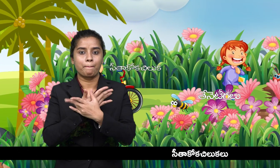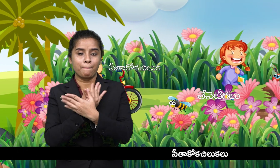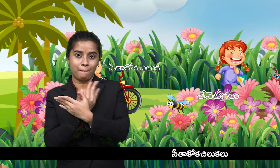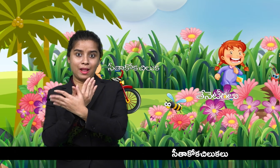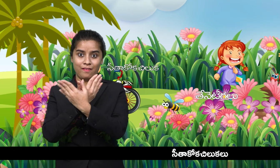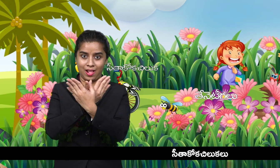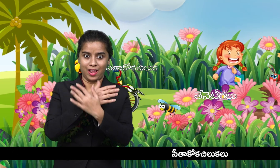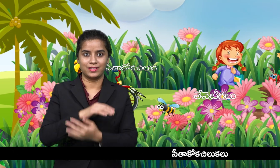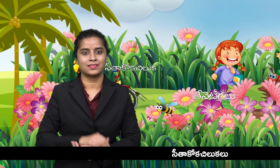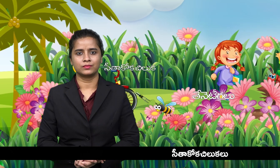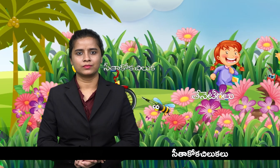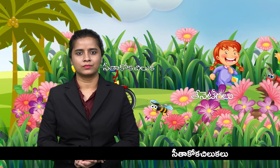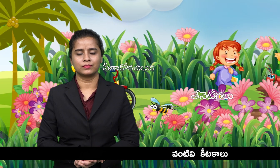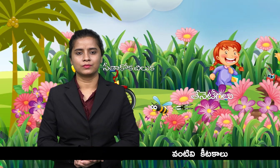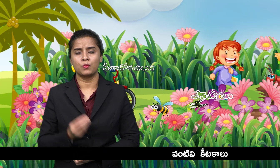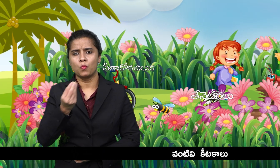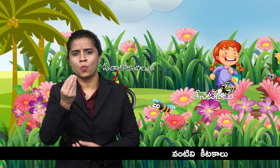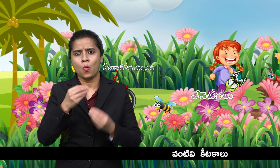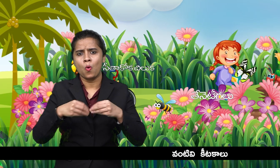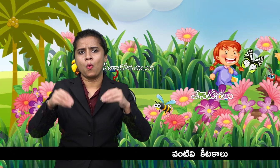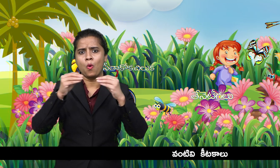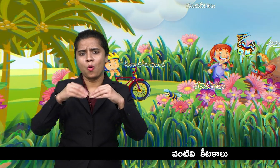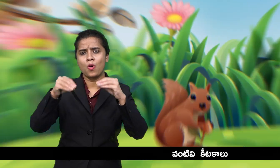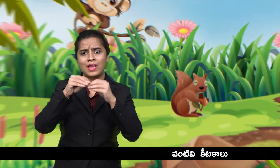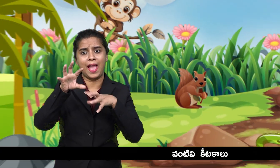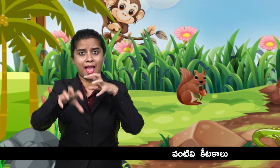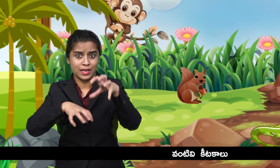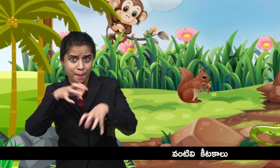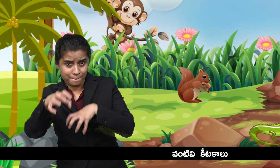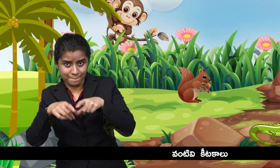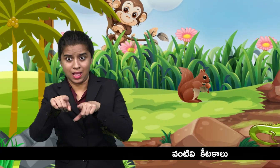సీతాకోక చిలుకలు వంటివి కీటకాలు.